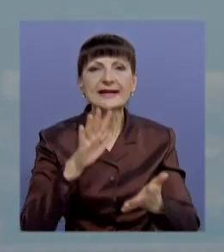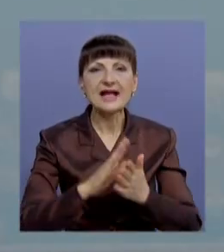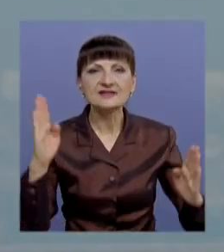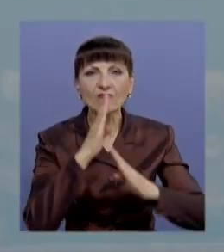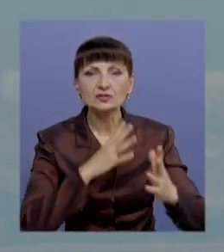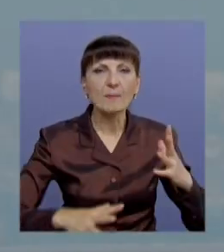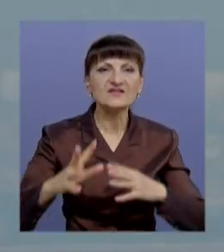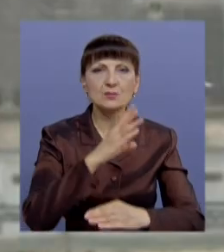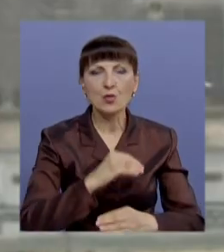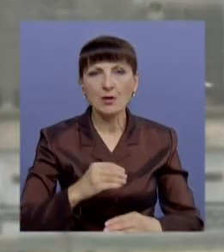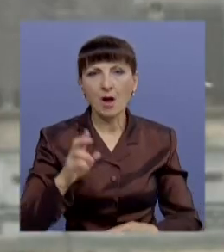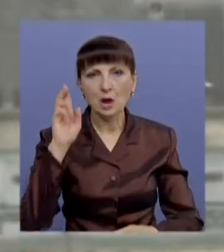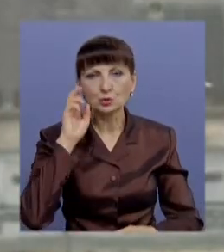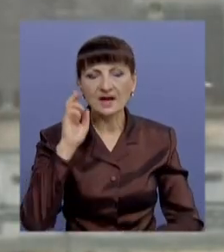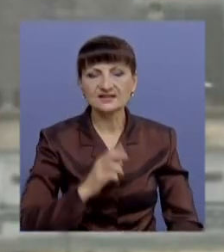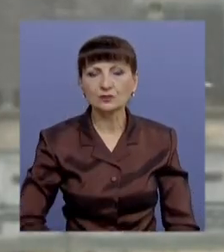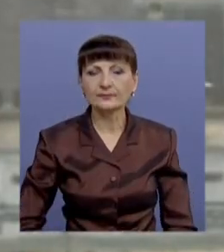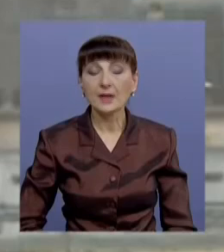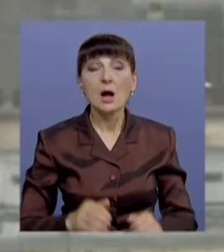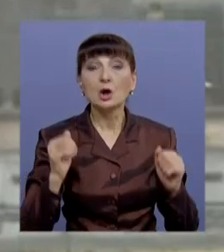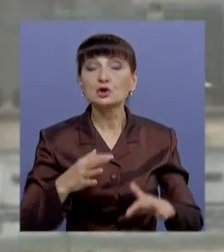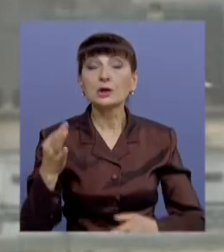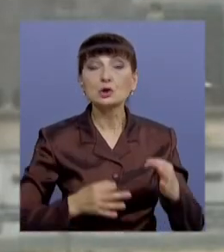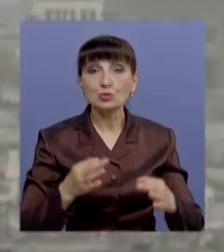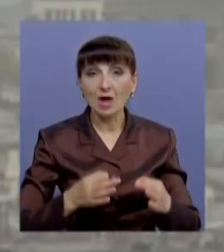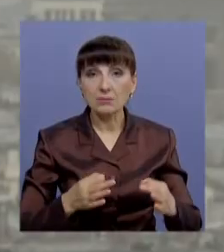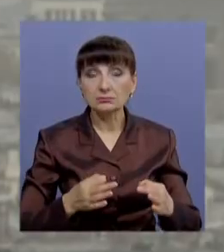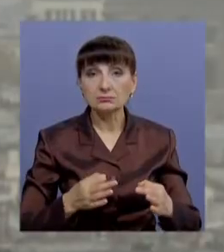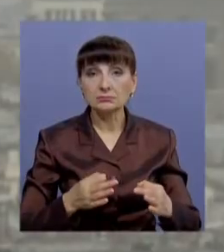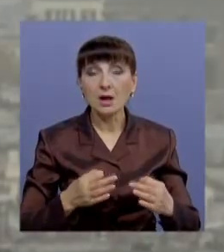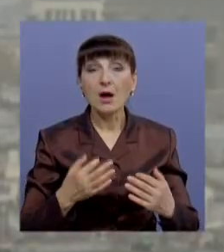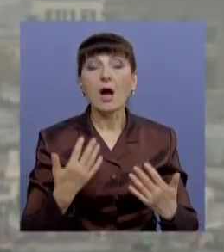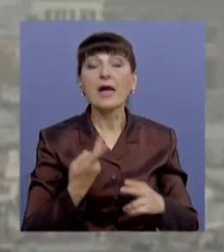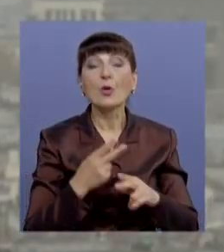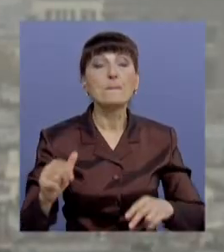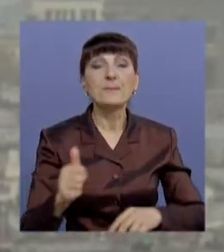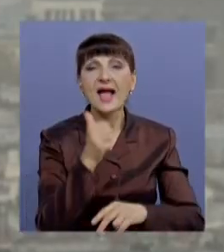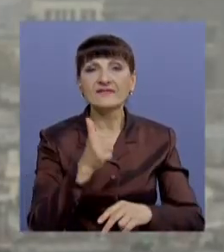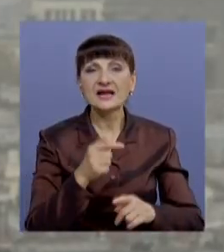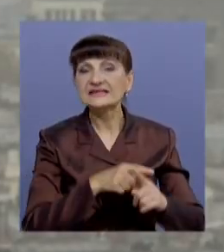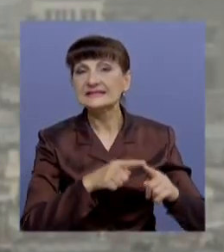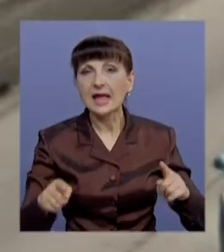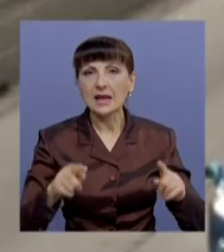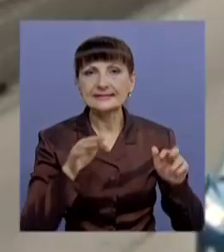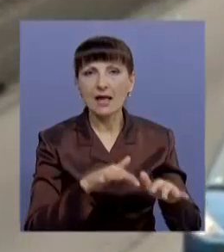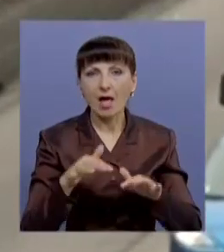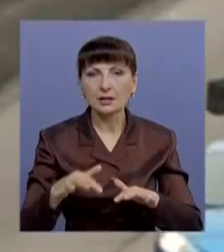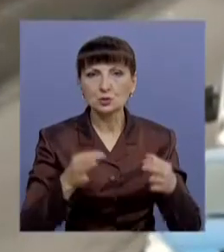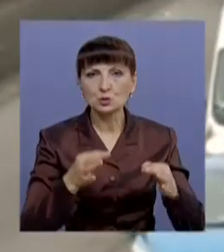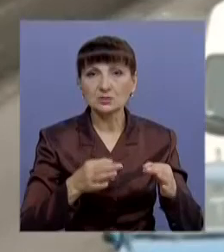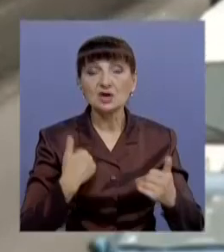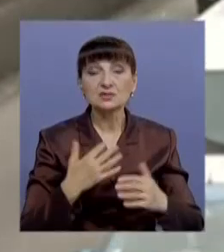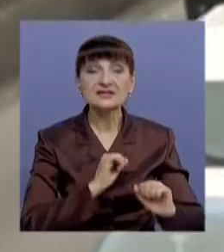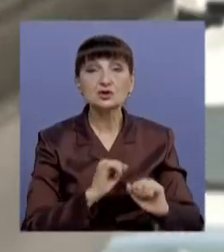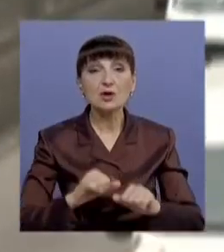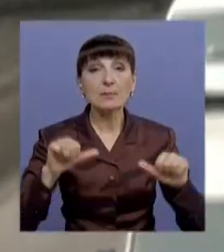по всей стране. Решение суда в муниципалитете Монтрёй – это первое из целой серии дел. Сейчас мы